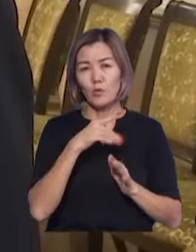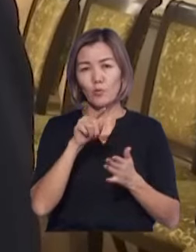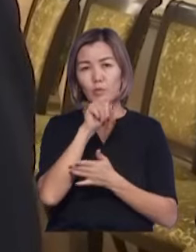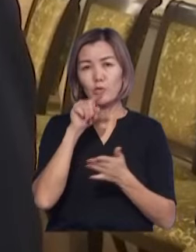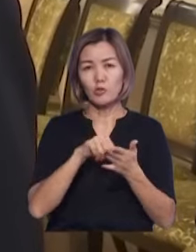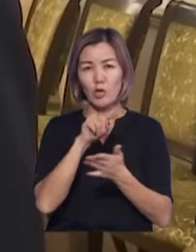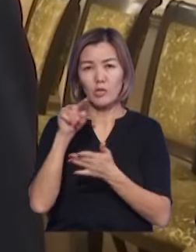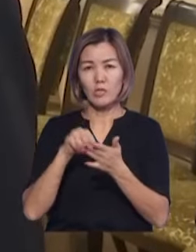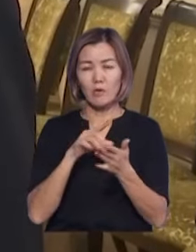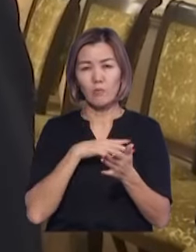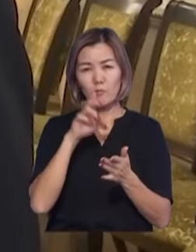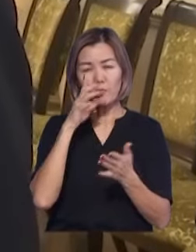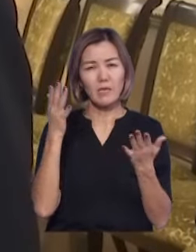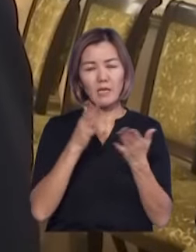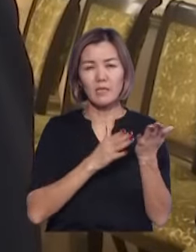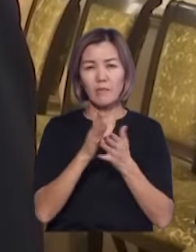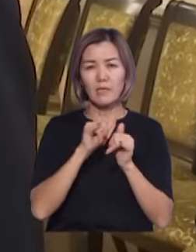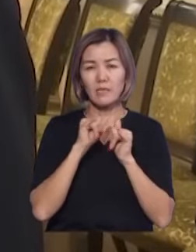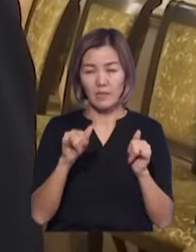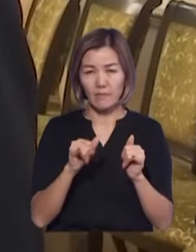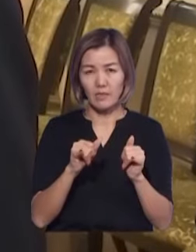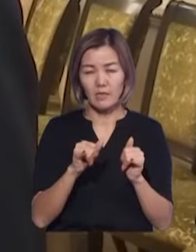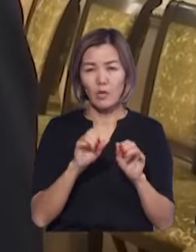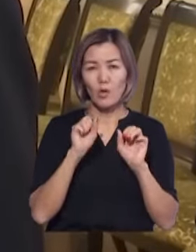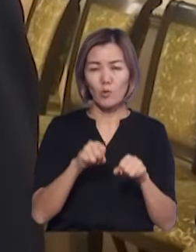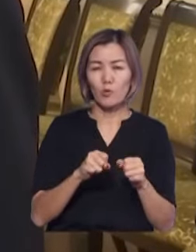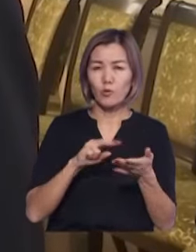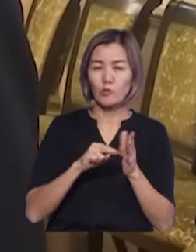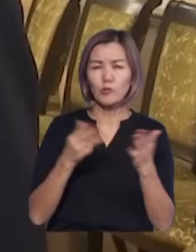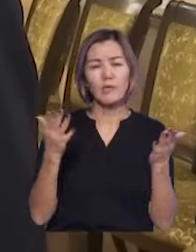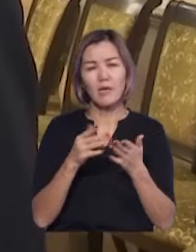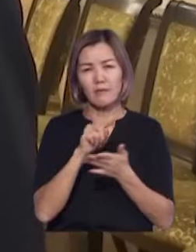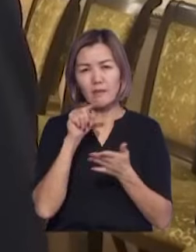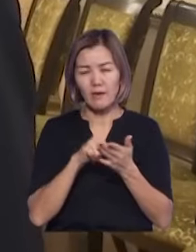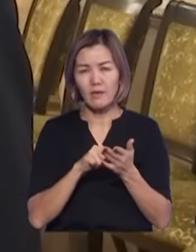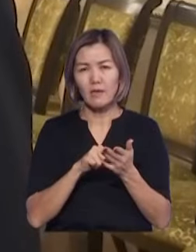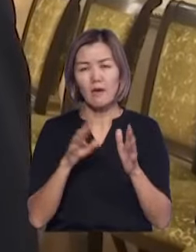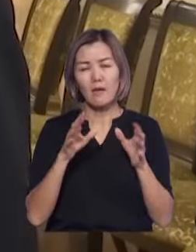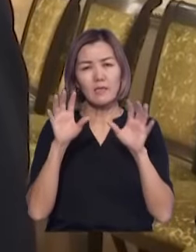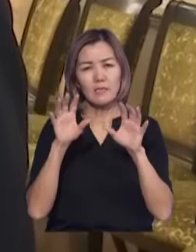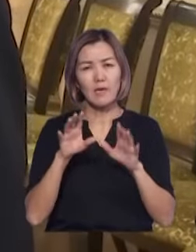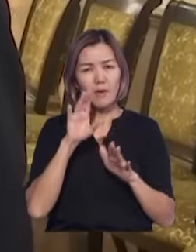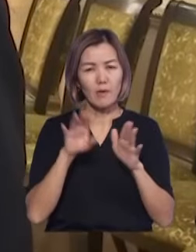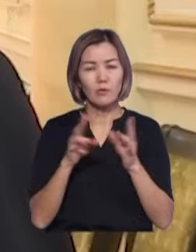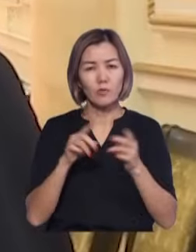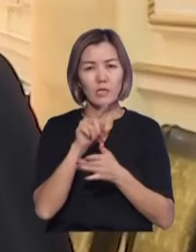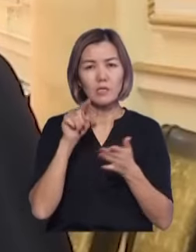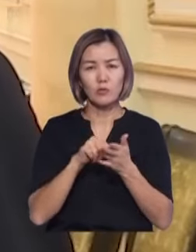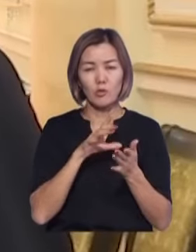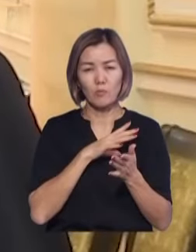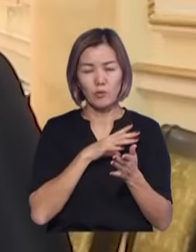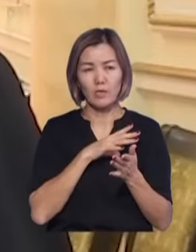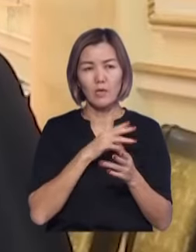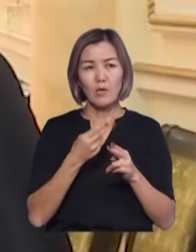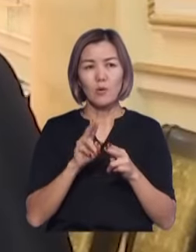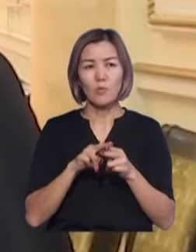тұрды. Мемлекет қандай бағытта дамиды, құқықтық жоспарлары қалай болады, қандай заңдарды басшылыққа ала деген сұрақ туындады. Керек болды.